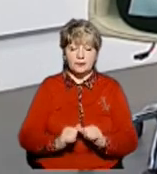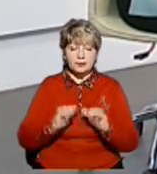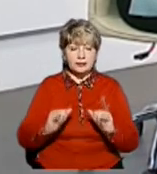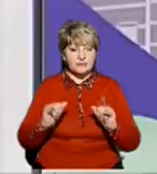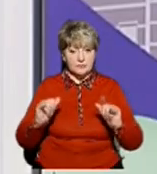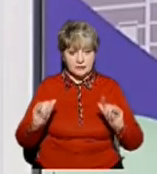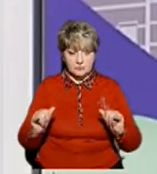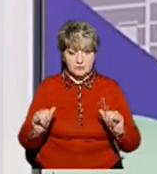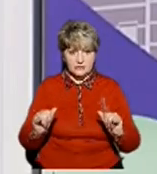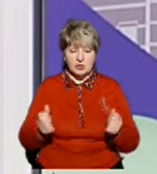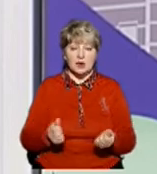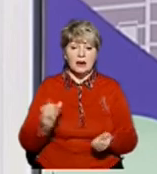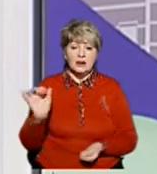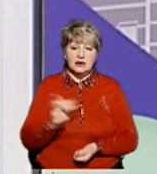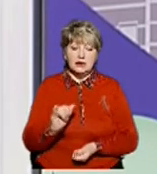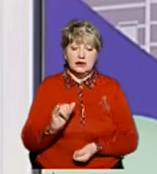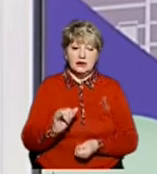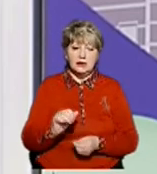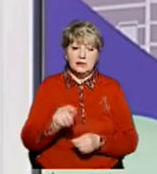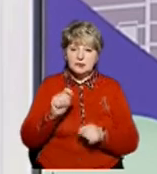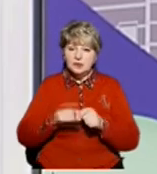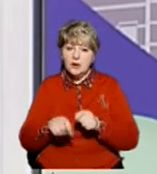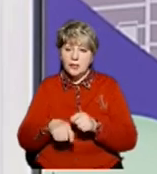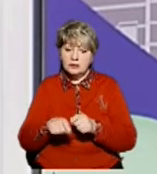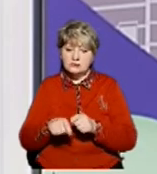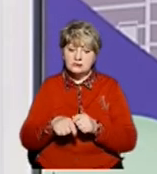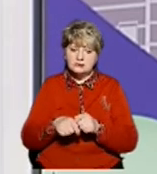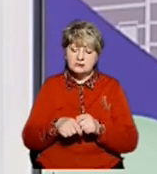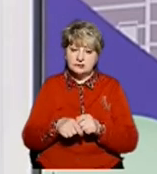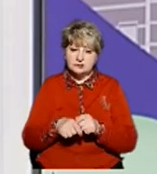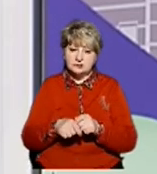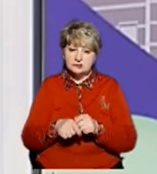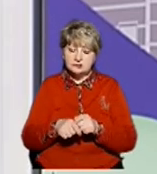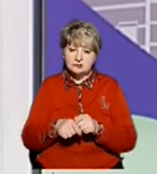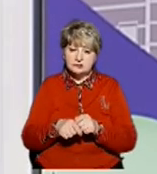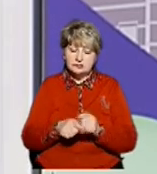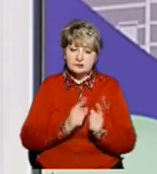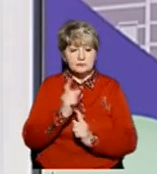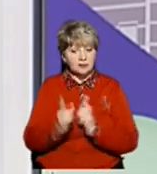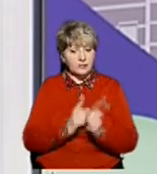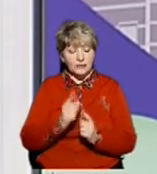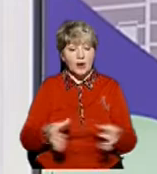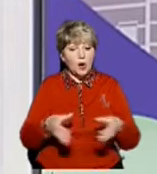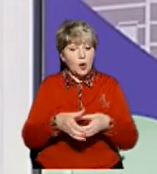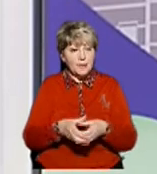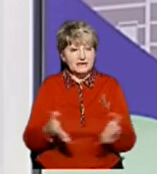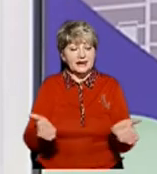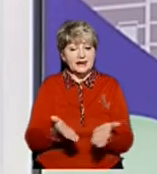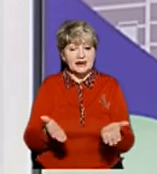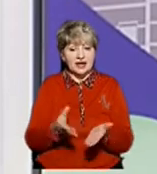розширюється. Розширюється і він коригується. Є та команда, яка от безпосередньо